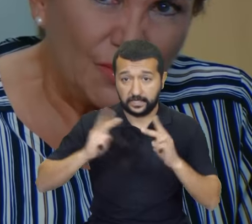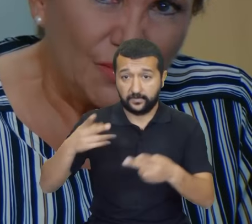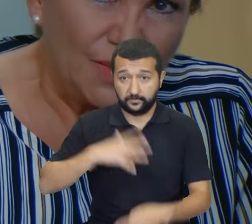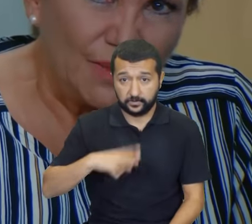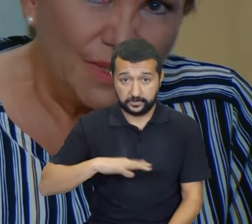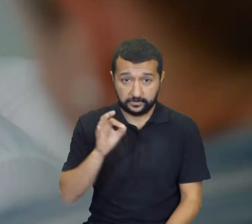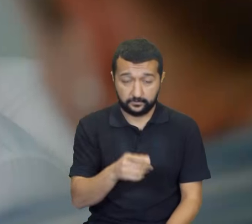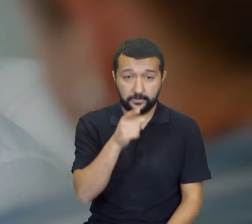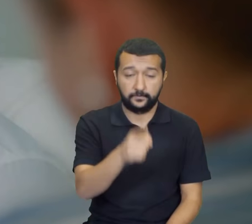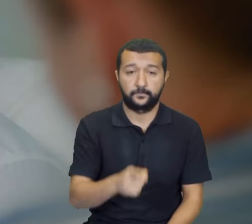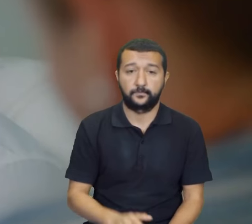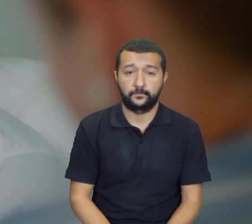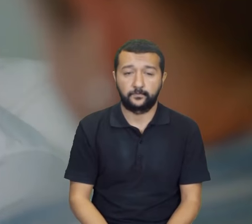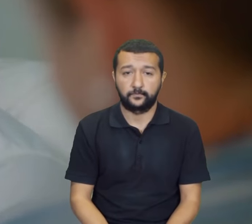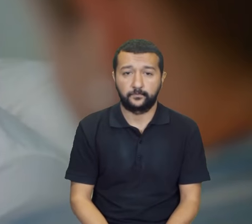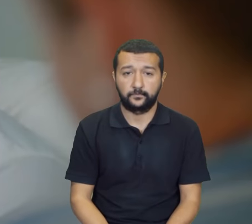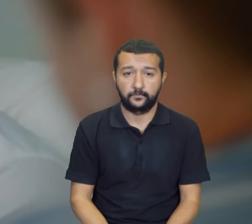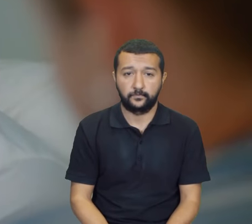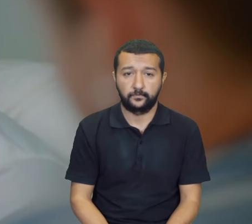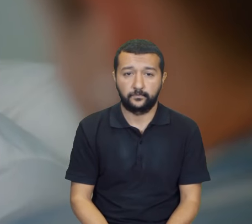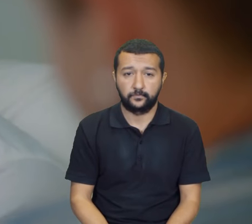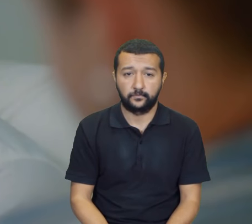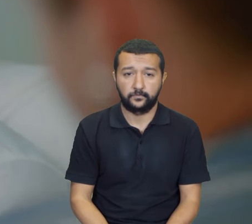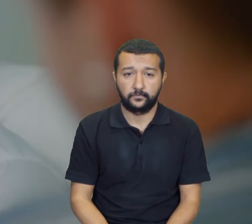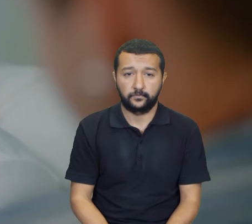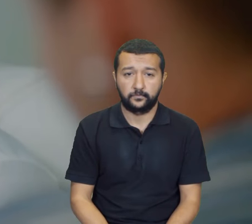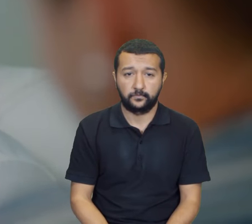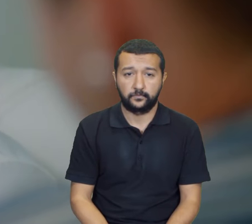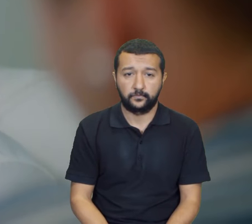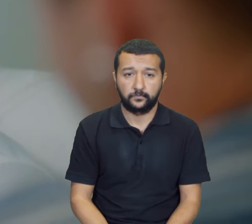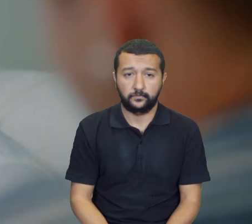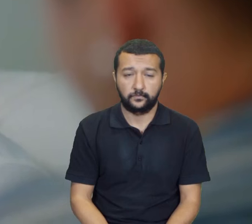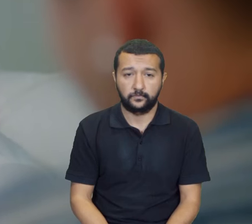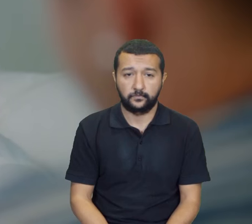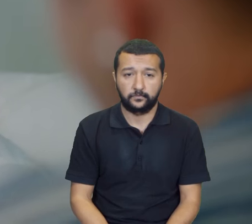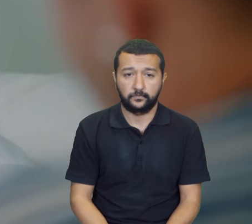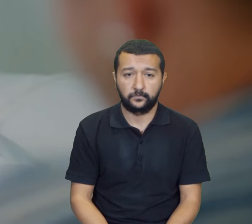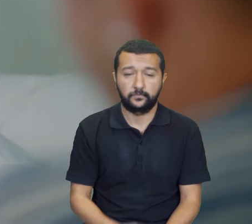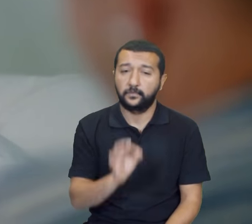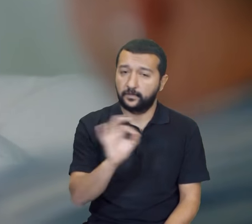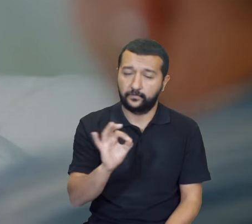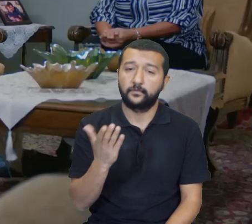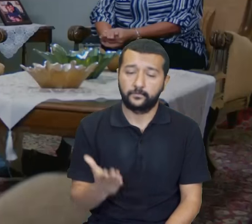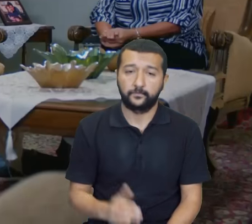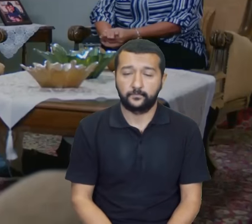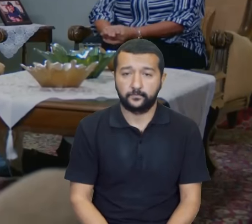Devretmek istiyorsun değil mi? Tarık isteksizce başını salladı. Evet.